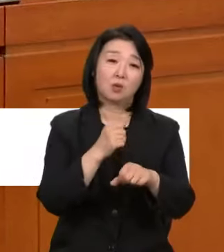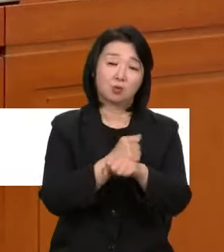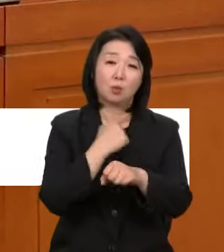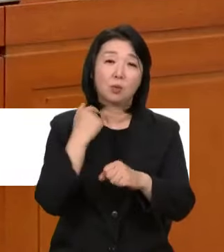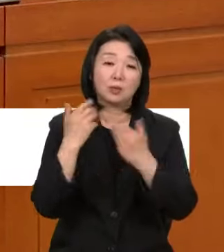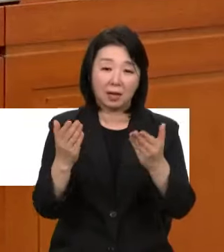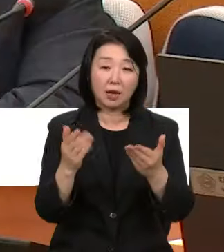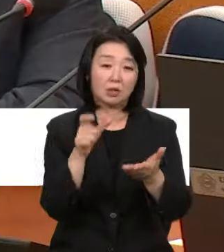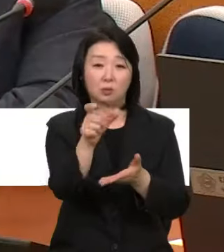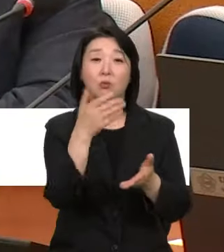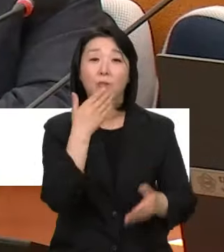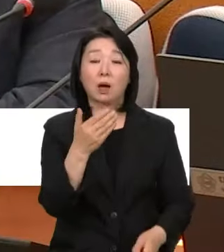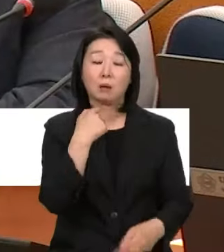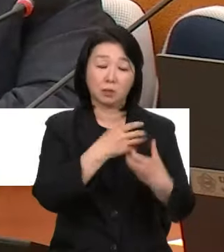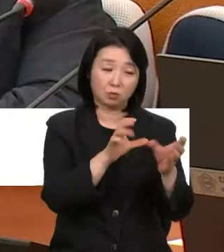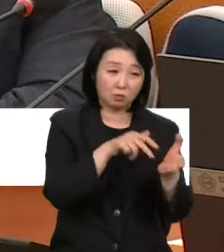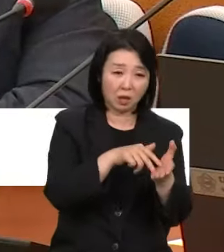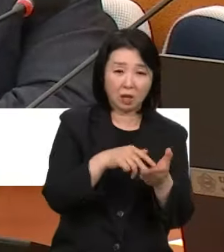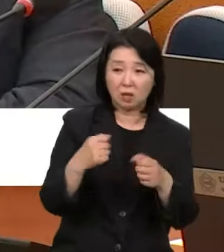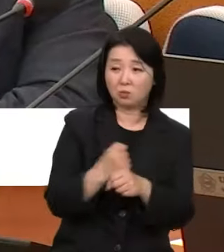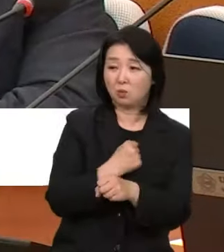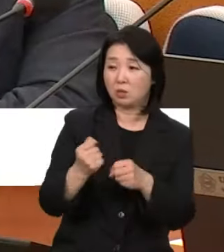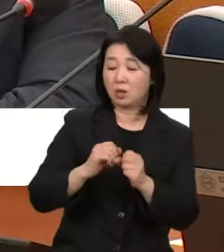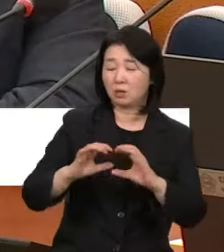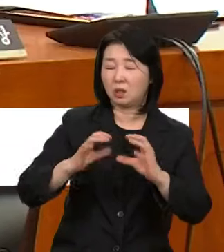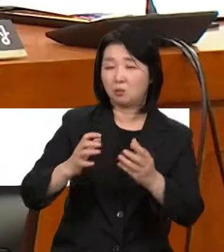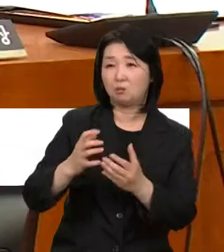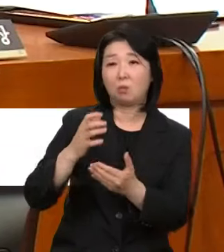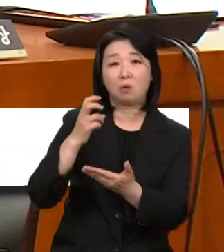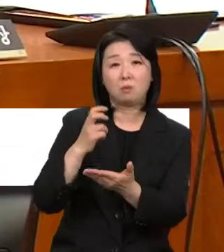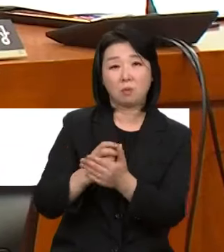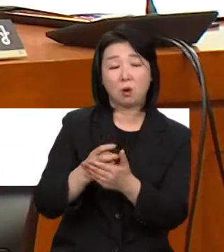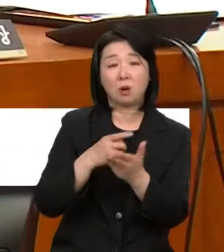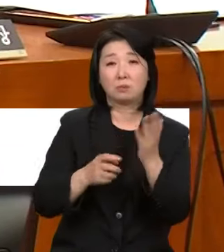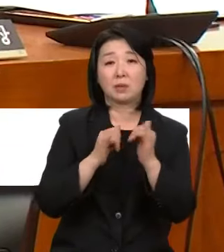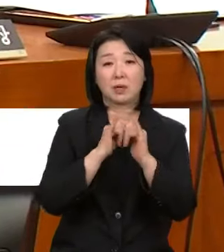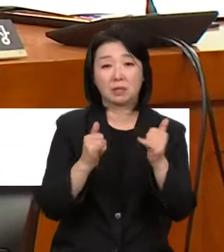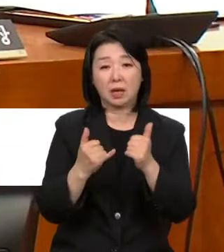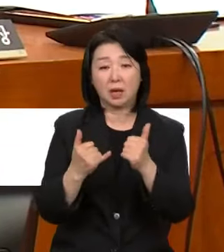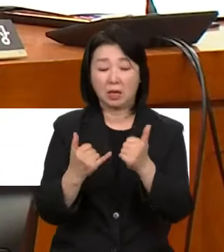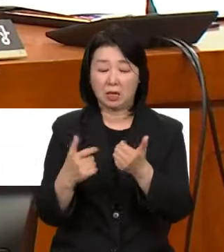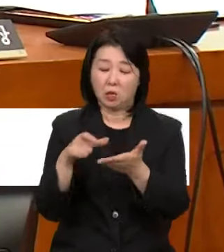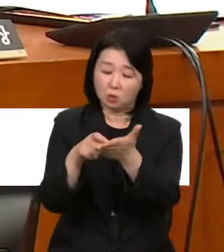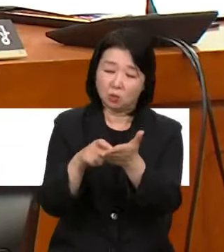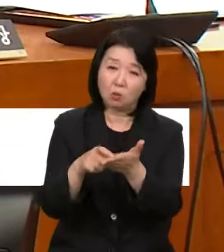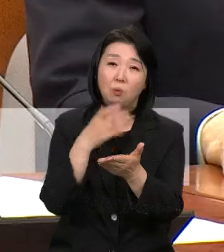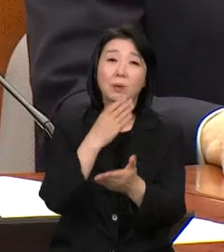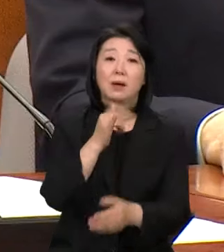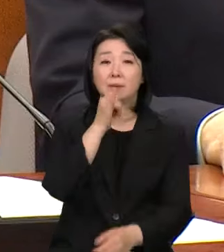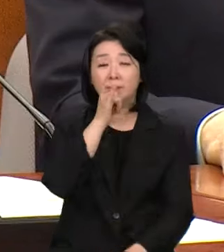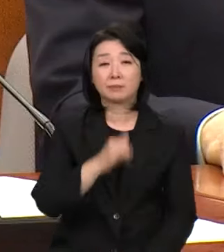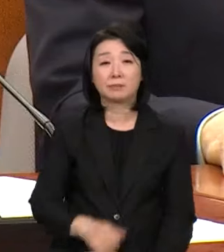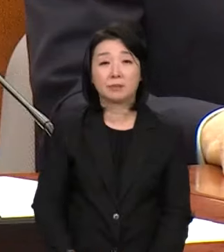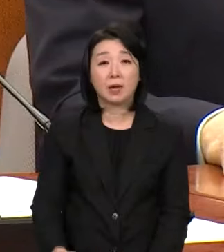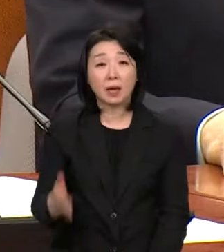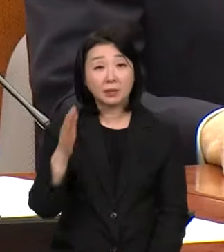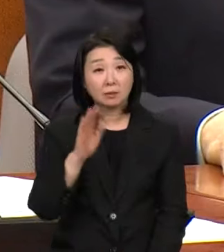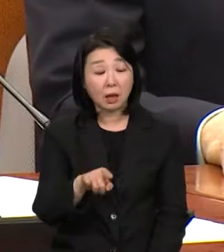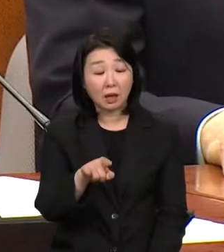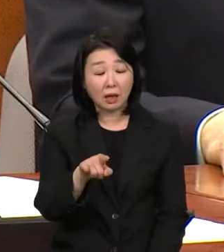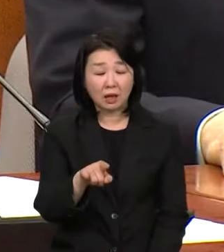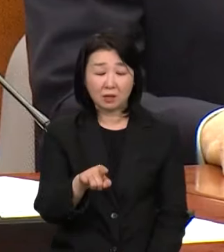있습니다 민주당에선 조작등 국보법 피해자를 배려해 등록 가능성은 열어놨다고 했습니다 그러나 실제